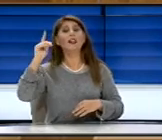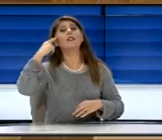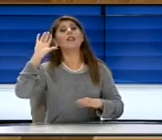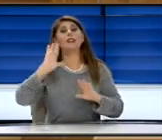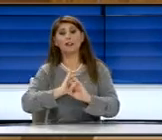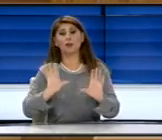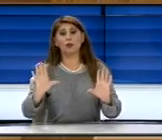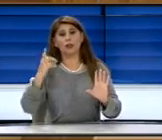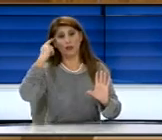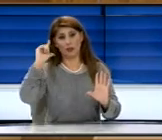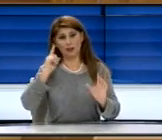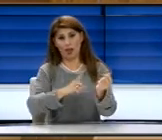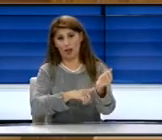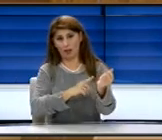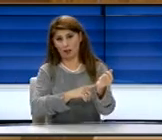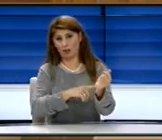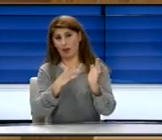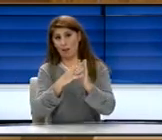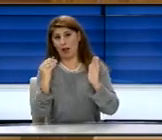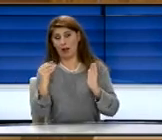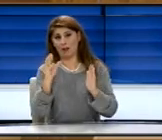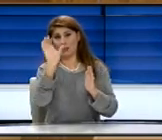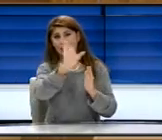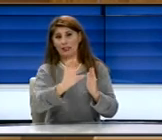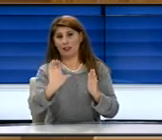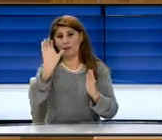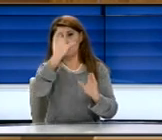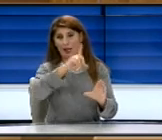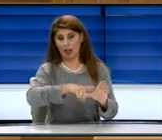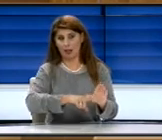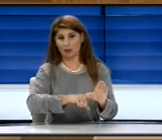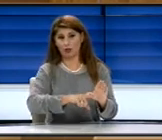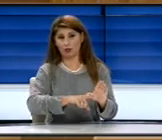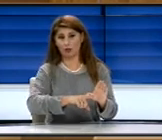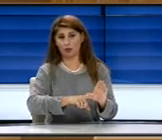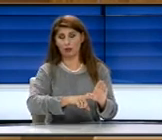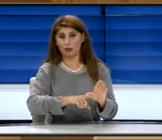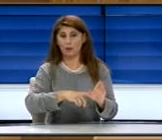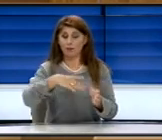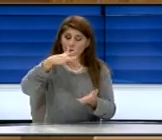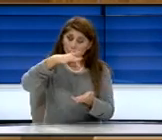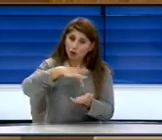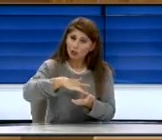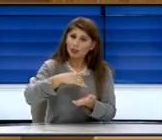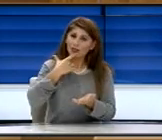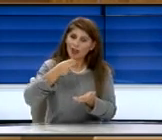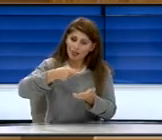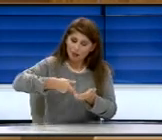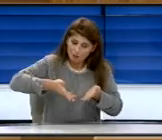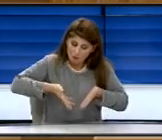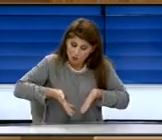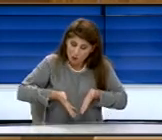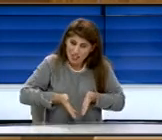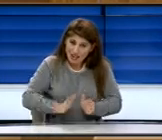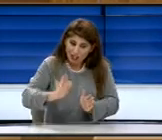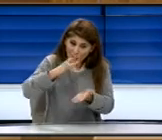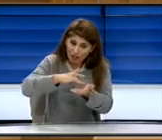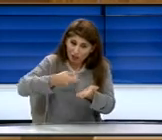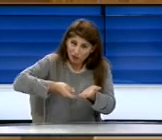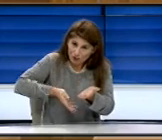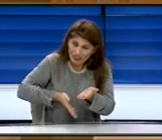γνωρίζει για το χαρακτήρα, για παράδειγμα, της Ευρωπαϊκής Ένωσης. Τη μήτρα, δηλαδή, που γεννάει τη